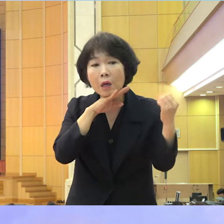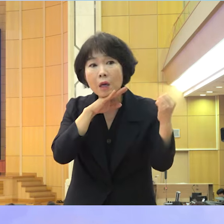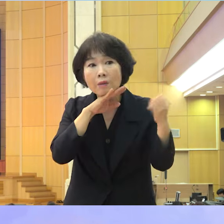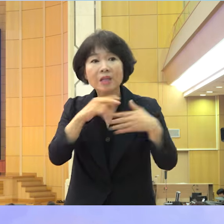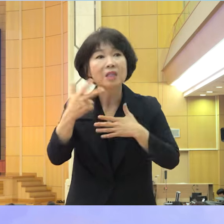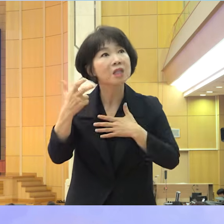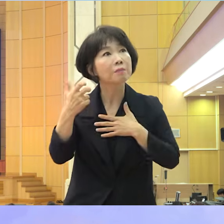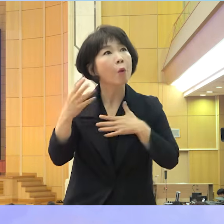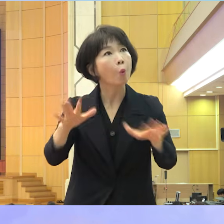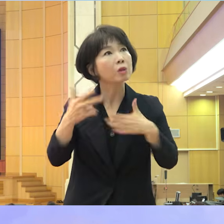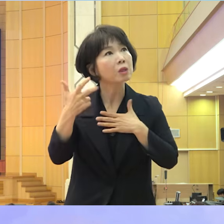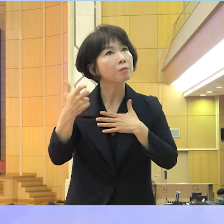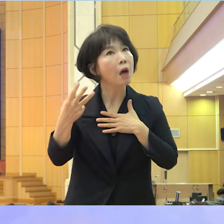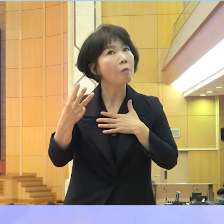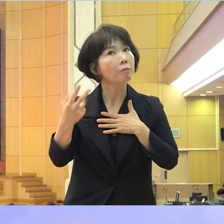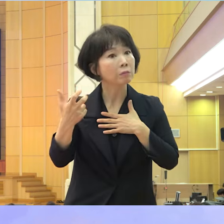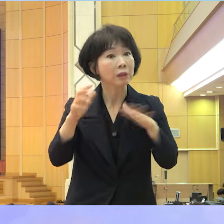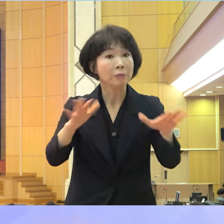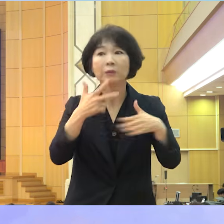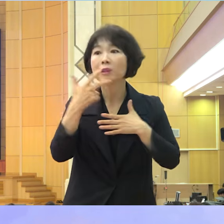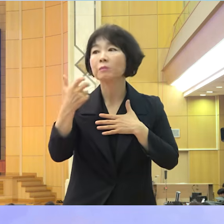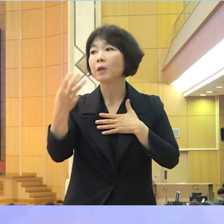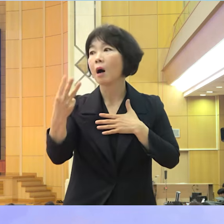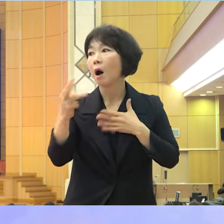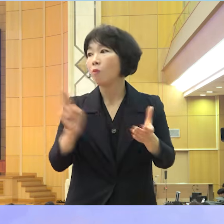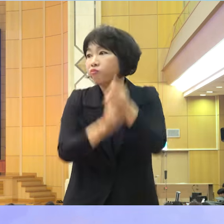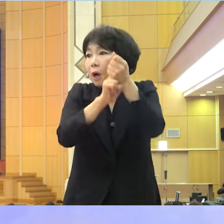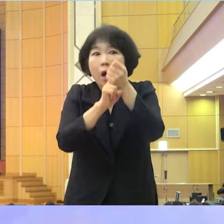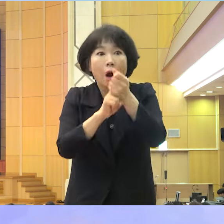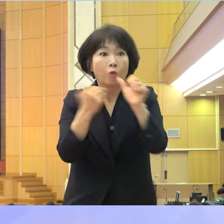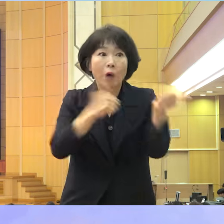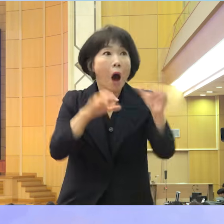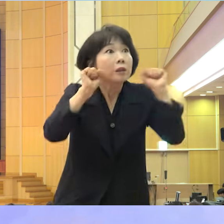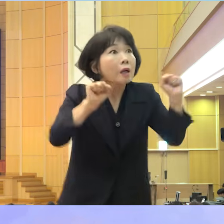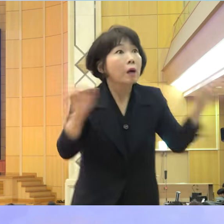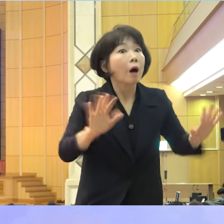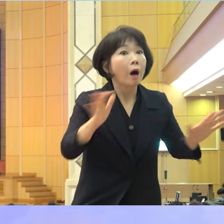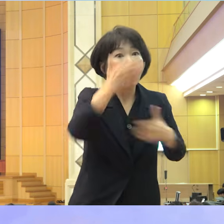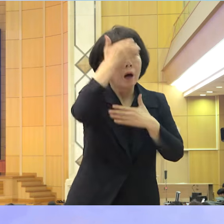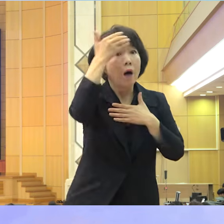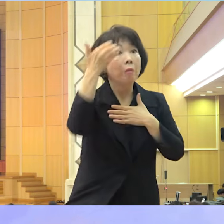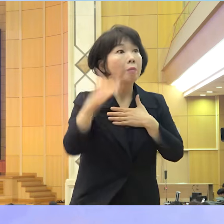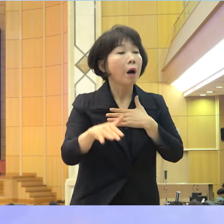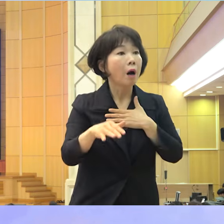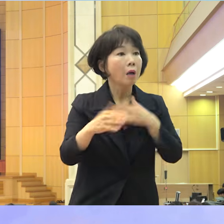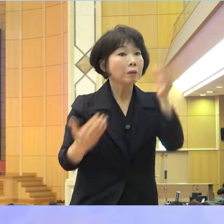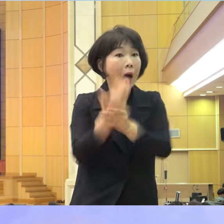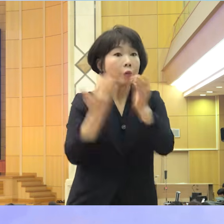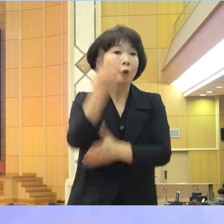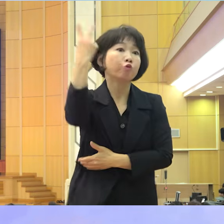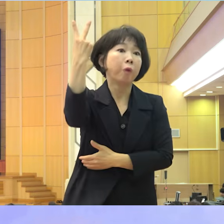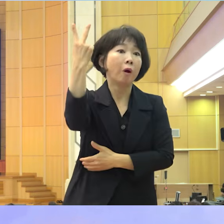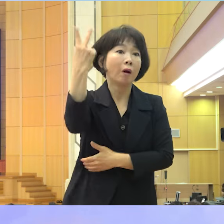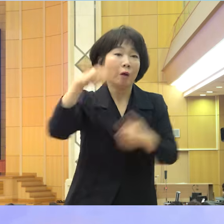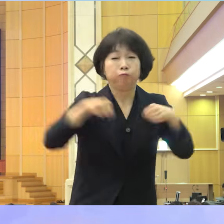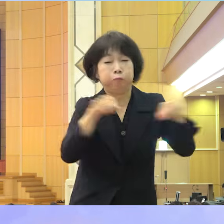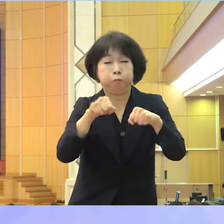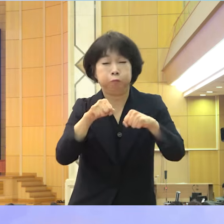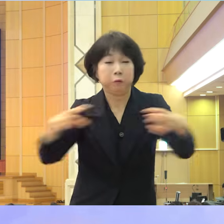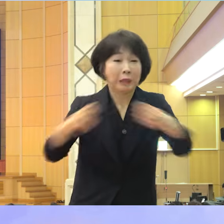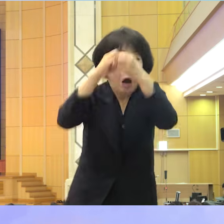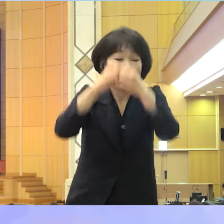만으로 73세가 될 겁니다. 응? 다른 얘기하는 게 아니에요. 그분은 늘 말하길 이렇게